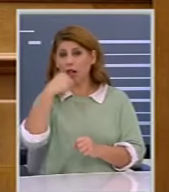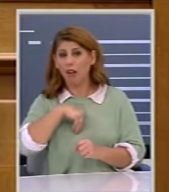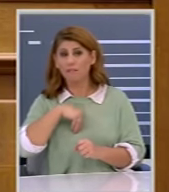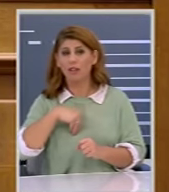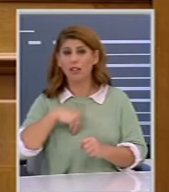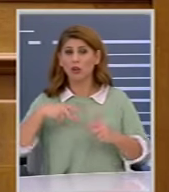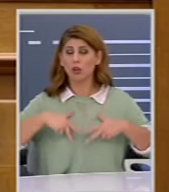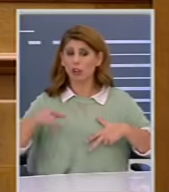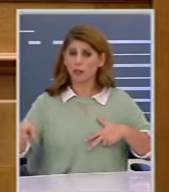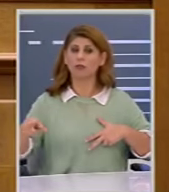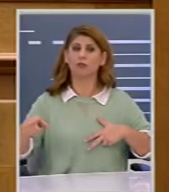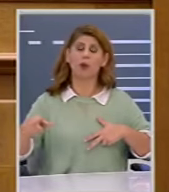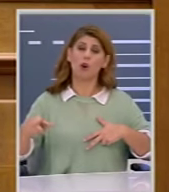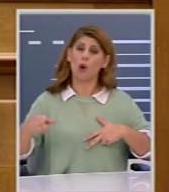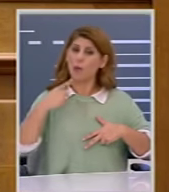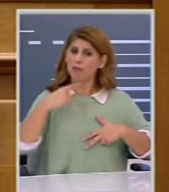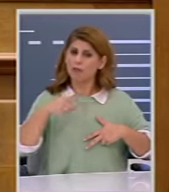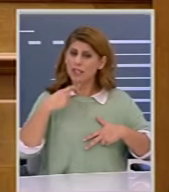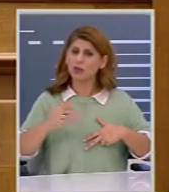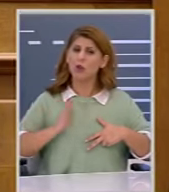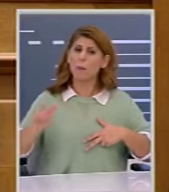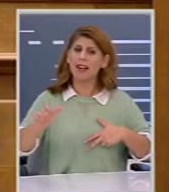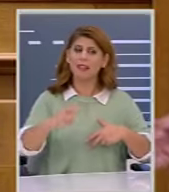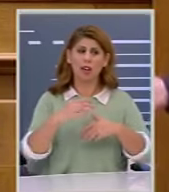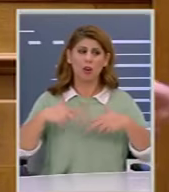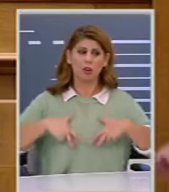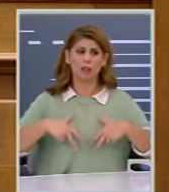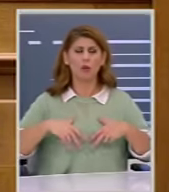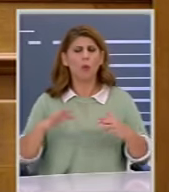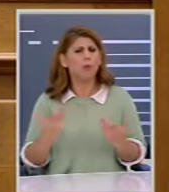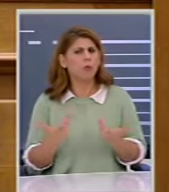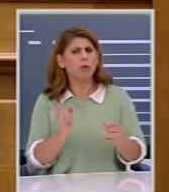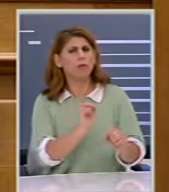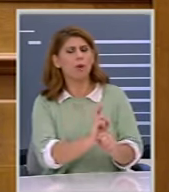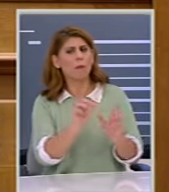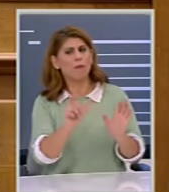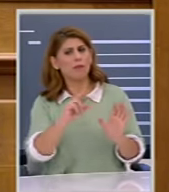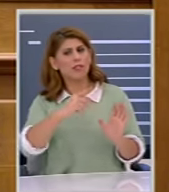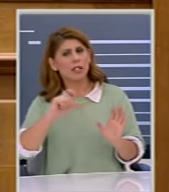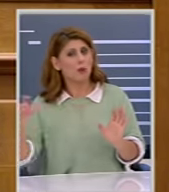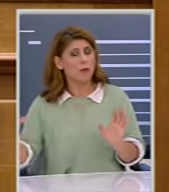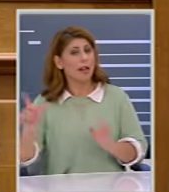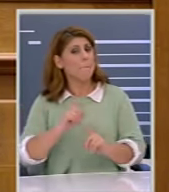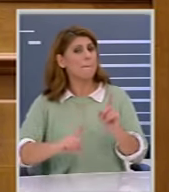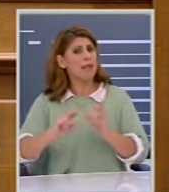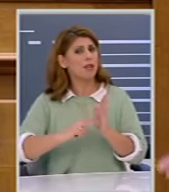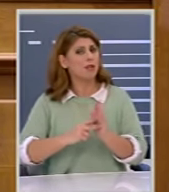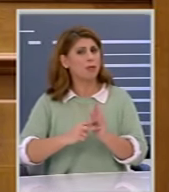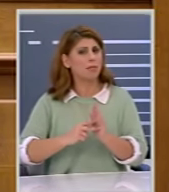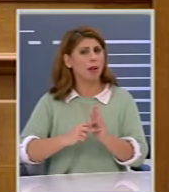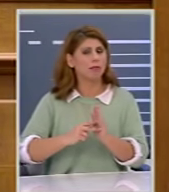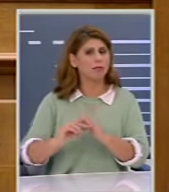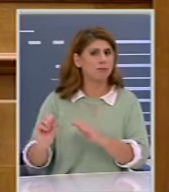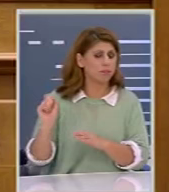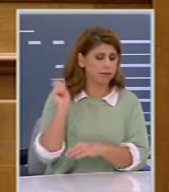εσείς υβρίζετε, αυτό που οικοδομήσατε, το πελατειακό κράτος. Πού είναι τα υπόλοιπα 70 δις, σε ποια οικονομία πέσανε? Άλλα